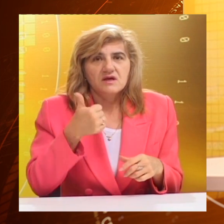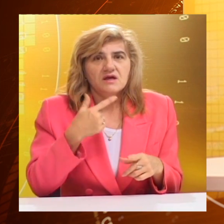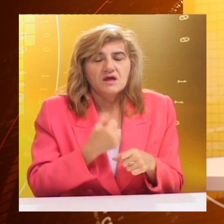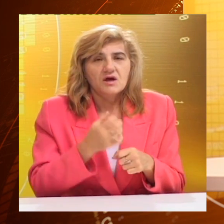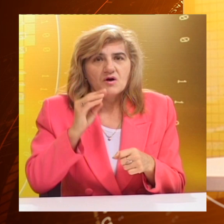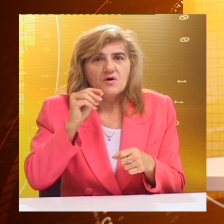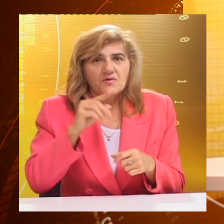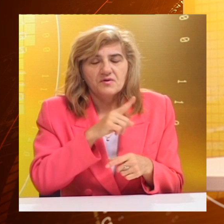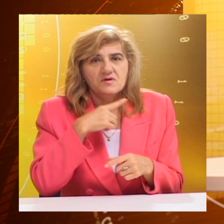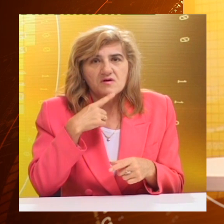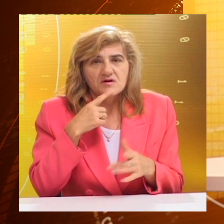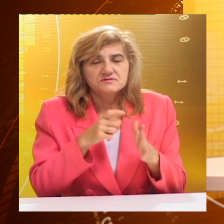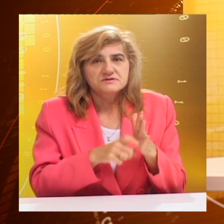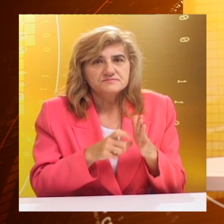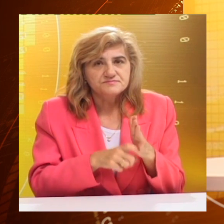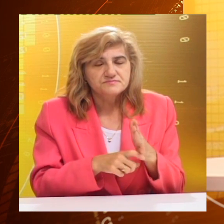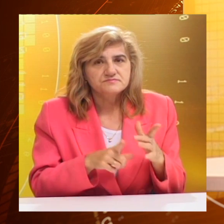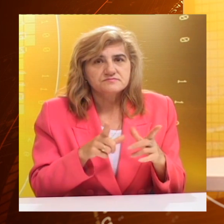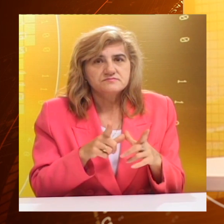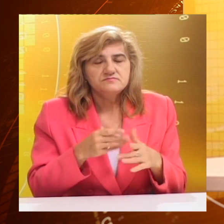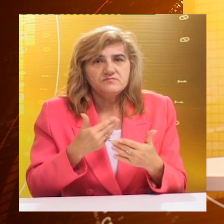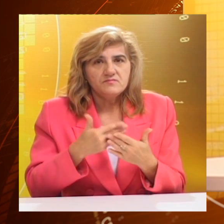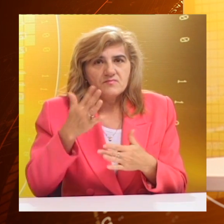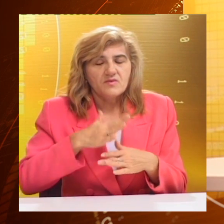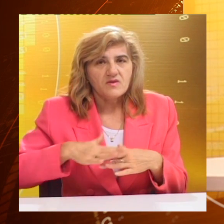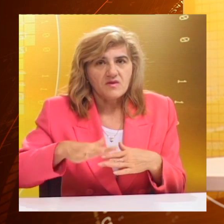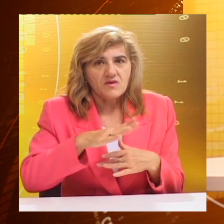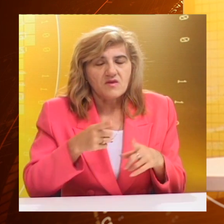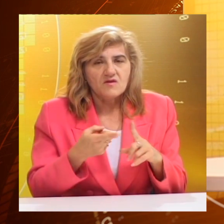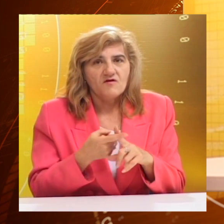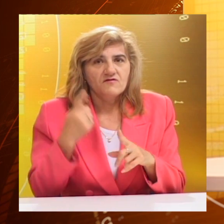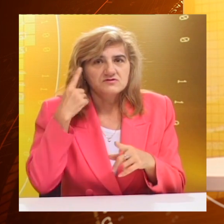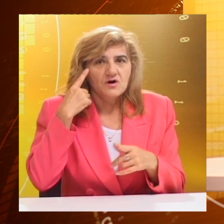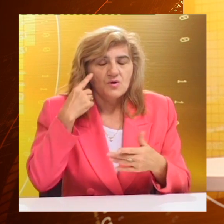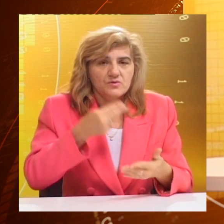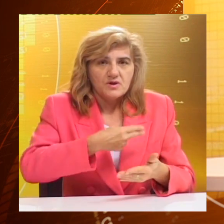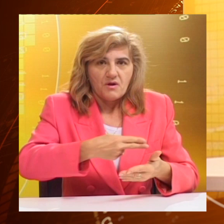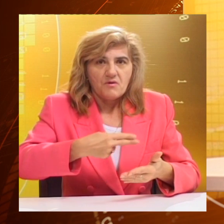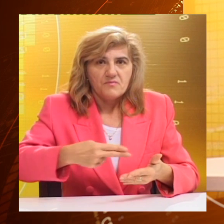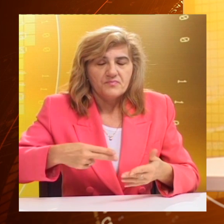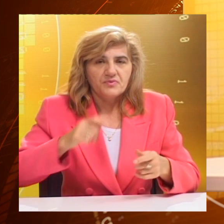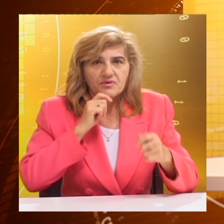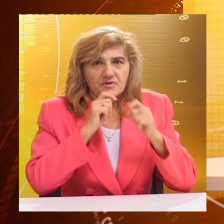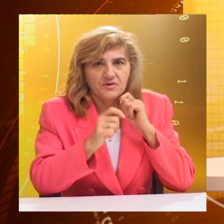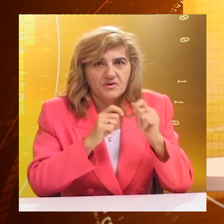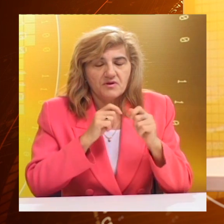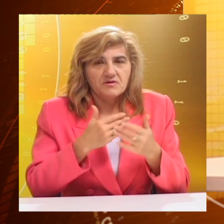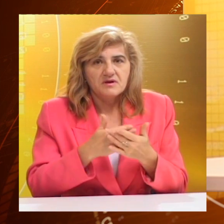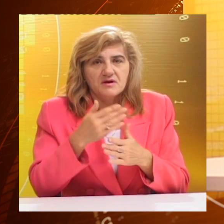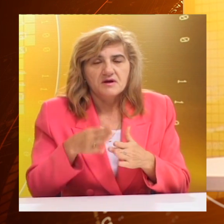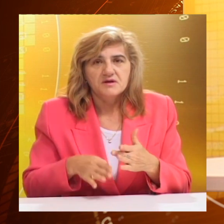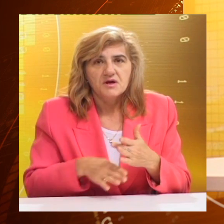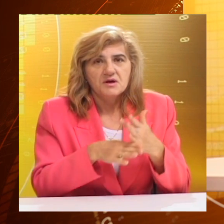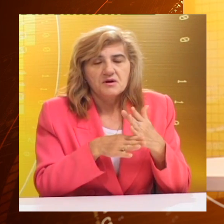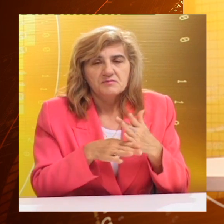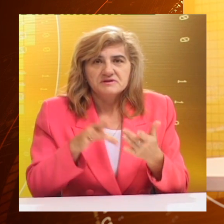ritmu Evrope Igor Karadarević i članica gradskog veća zadužena za kulturu Miroslava Babić potpisali su u Medija centru ugovor o učešću